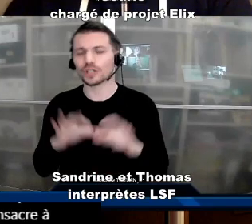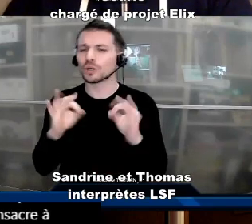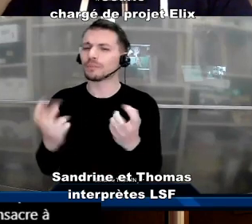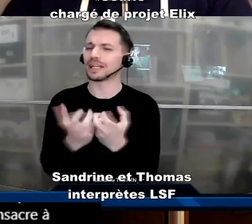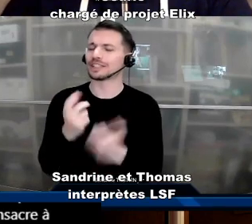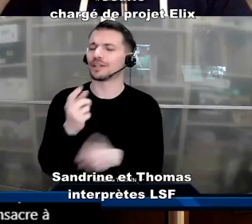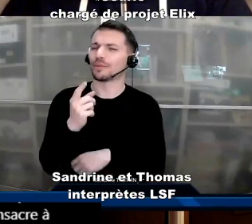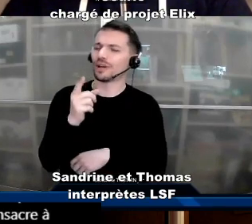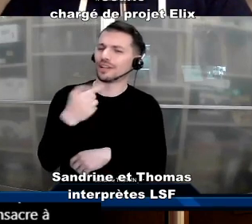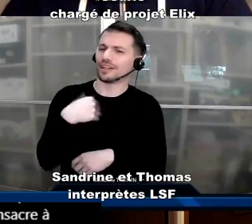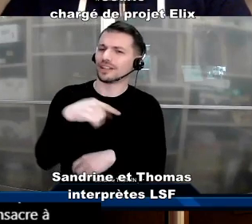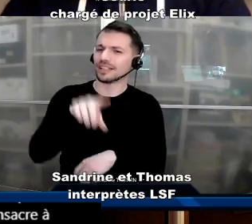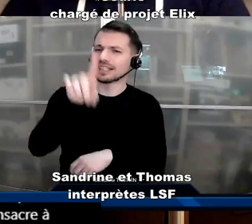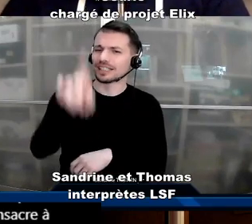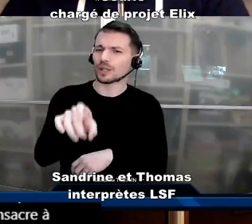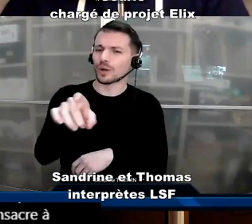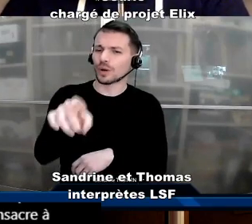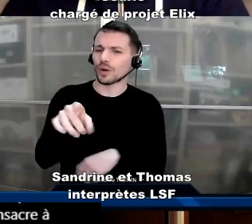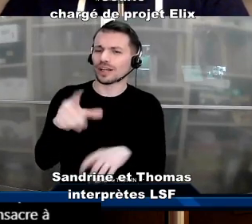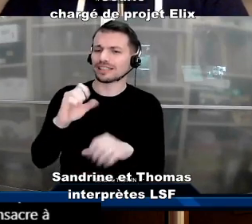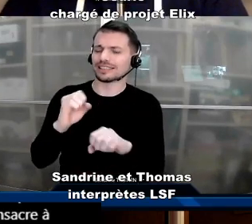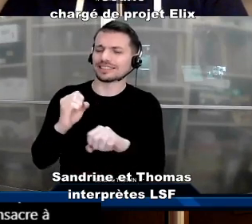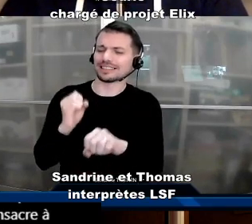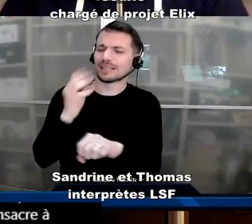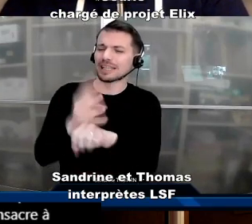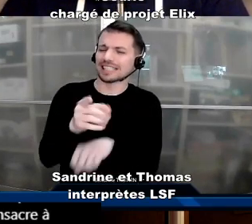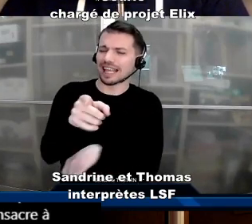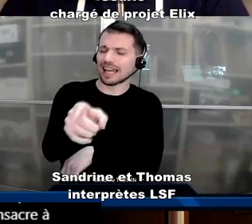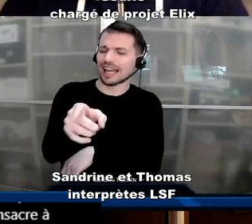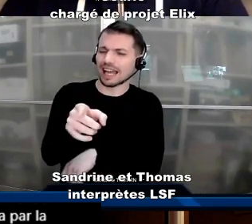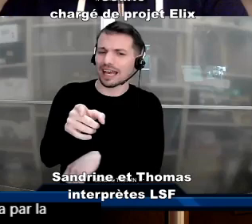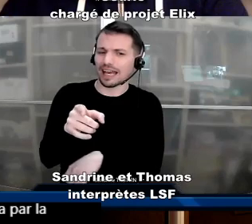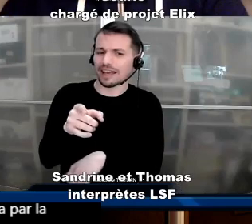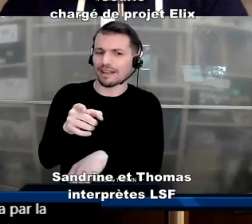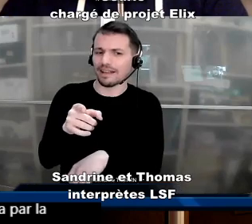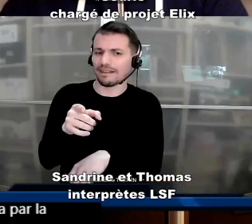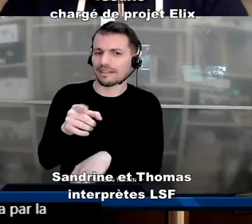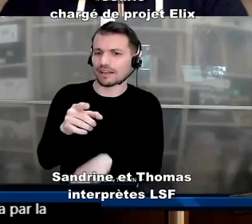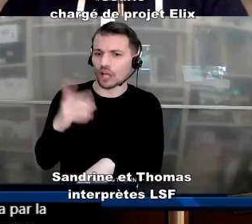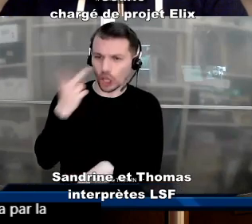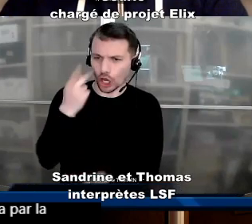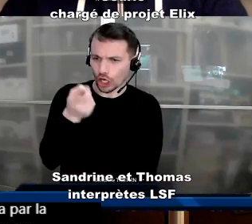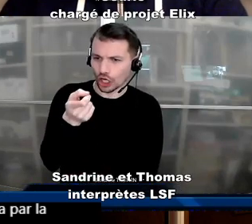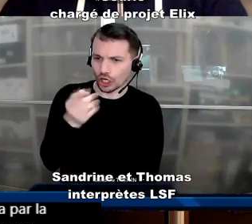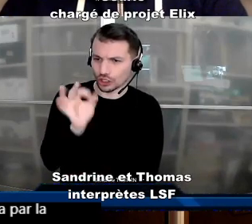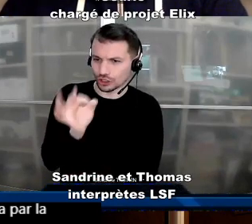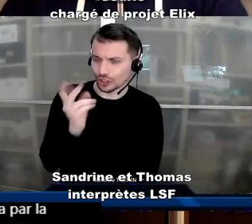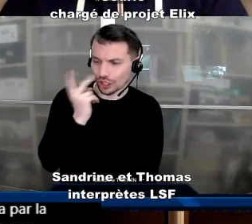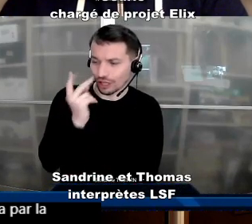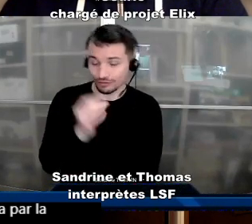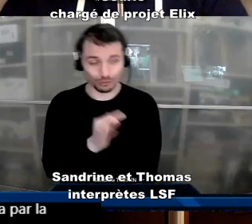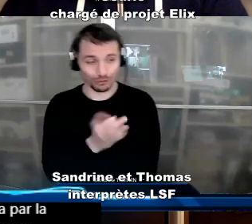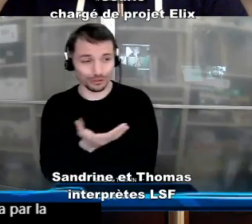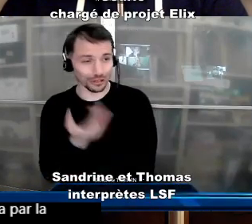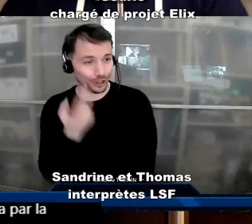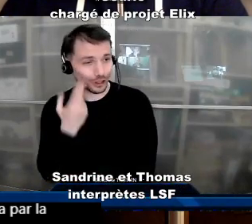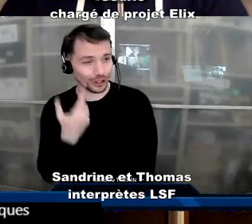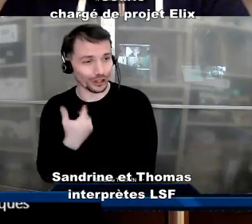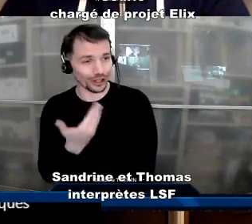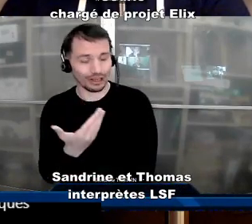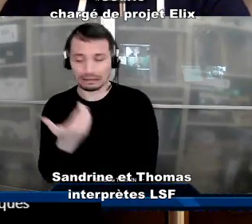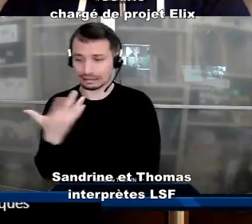exemple, Sébastien, toi, t'es pas sourd, tu entends, tu signes